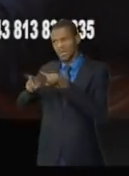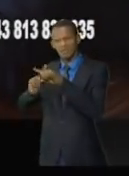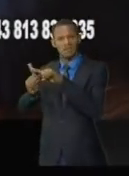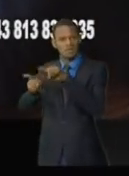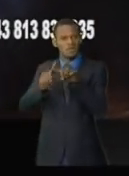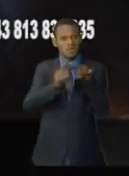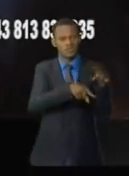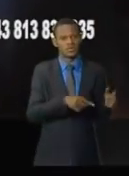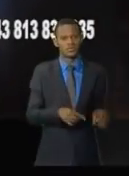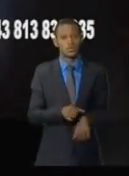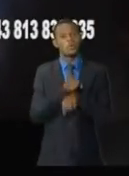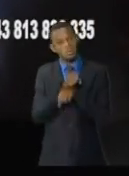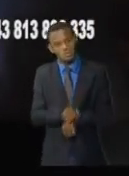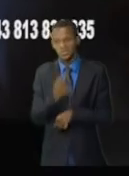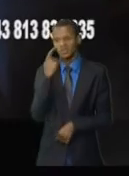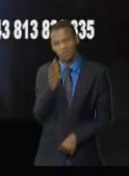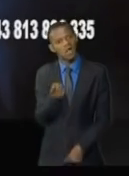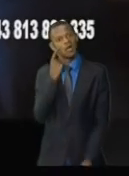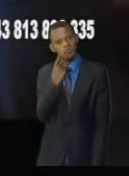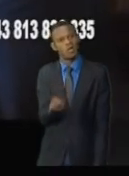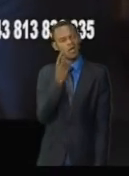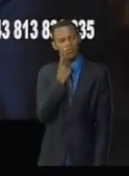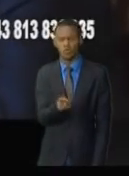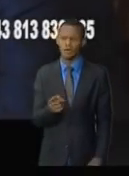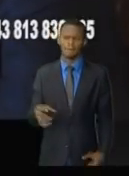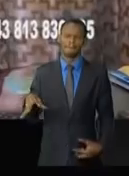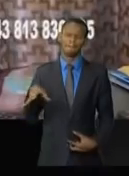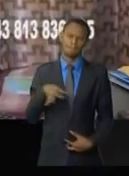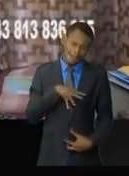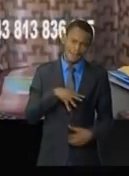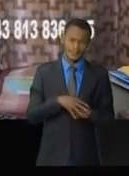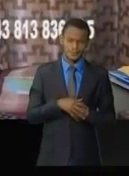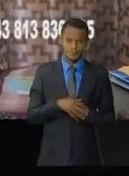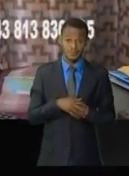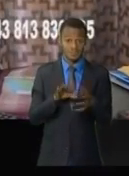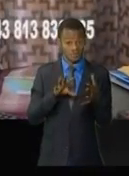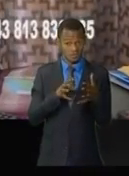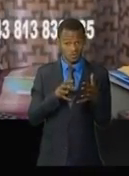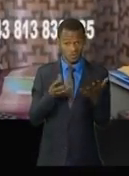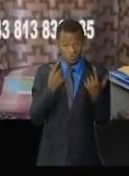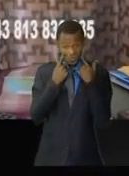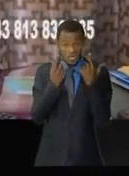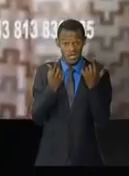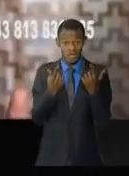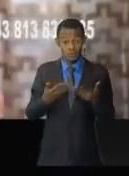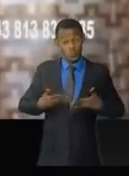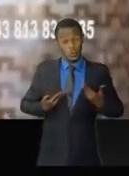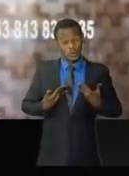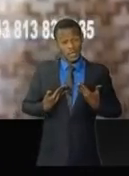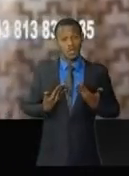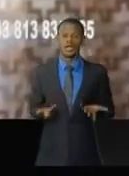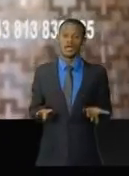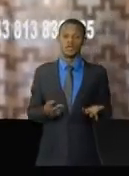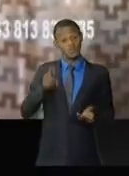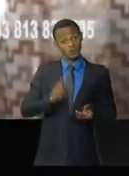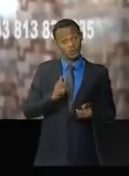que ces images-là, des fois, ça passe là où il n'y a pas le téléphone. J'ai dit tout le temps, nous devons trouver la solution à ces phénomènes. Nous, en tant